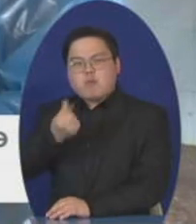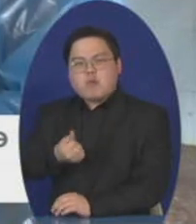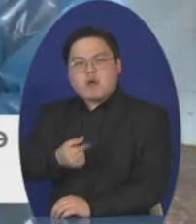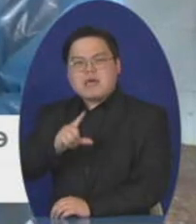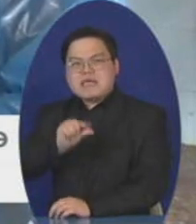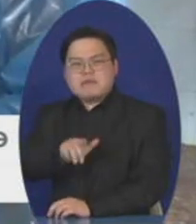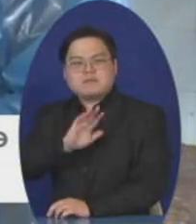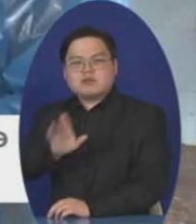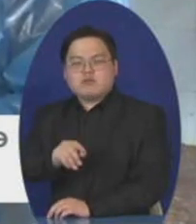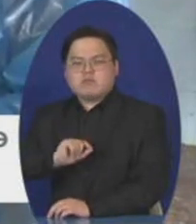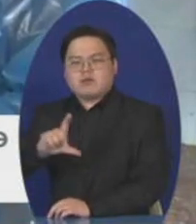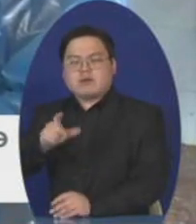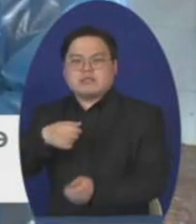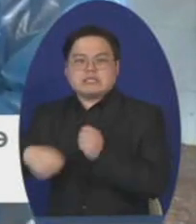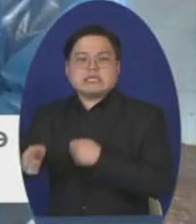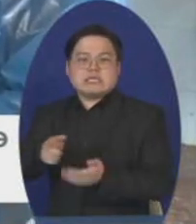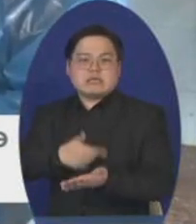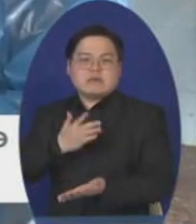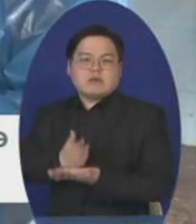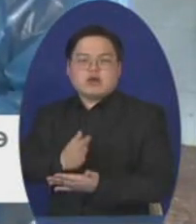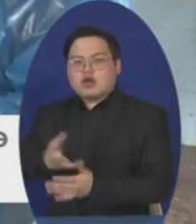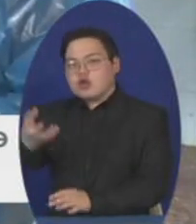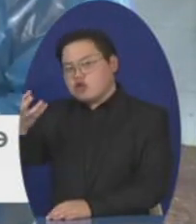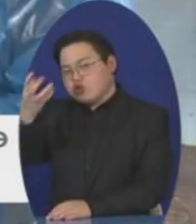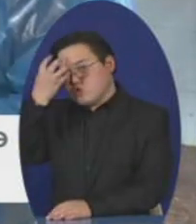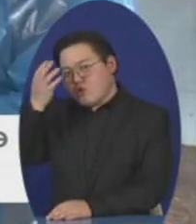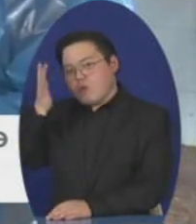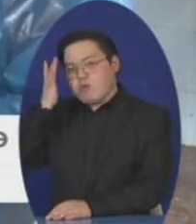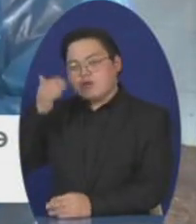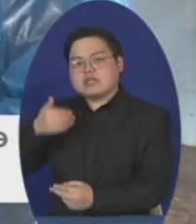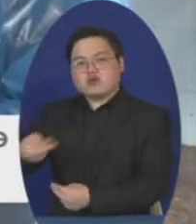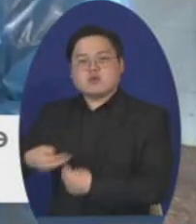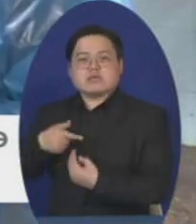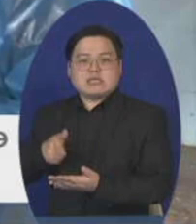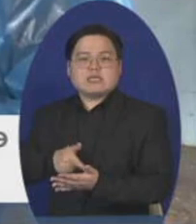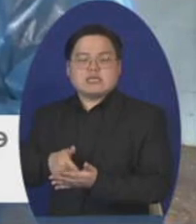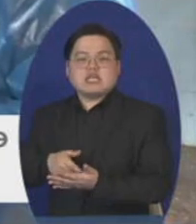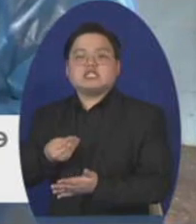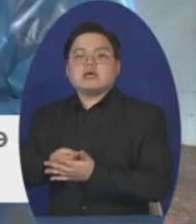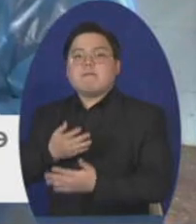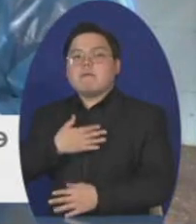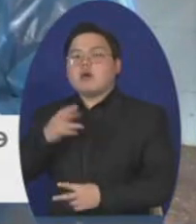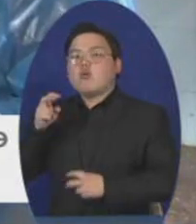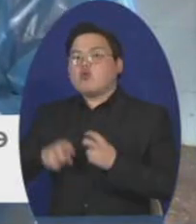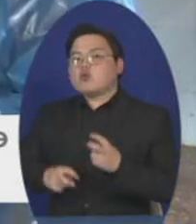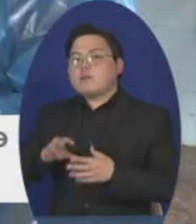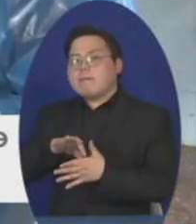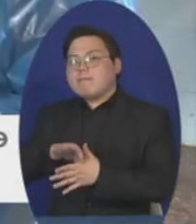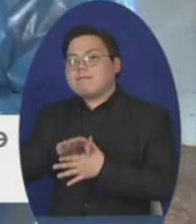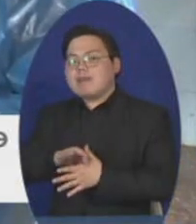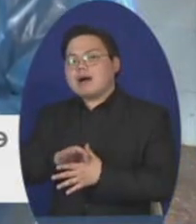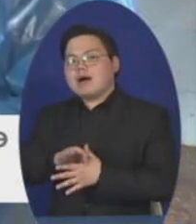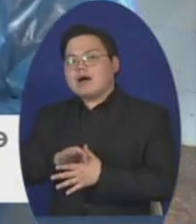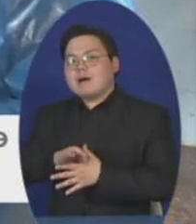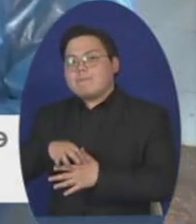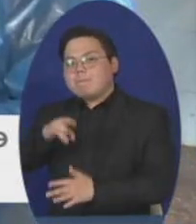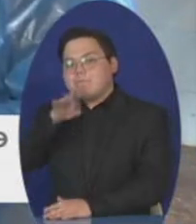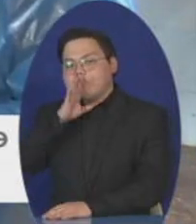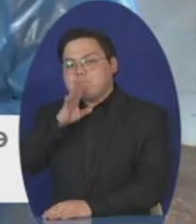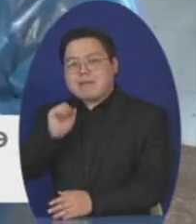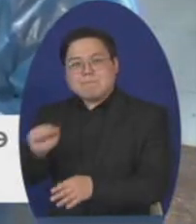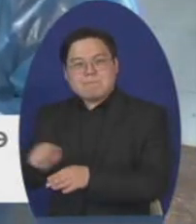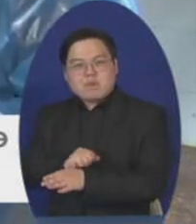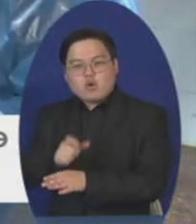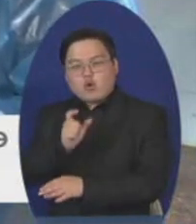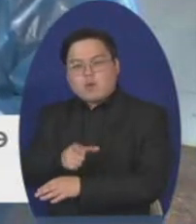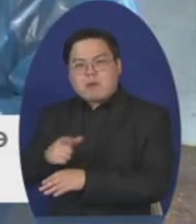зайлшгүй шаардлагатай болж байгаа. Тийм учраас бидэнд төрийн бодлого одоо хэрэгтэй байна гэж ярьж байна. Жишээлбэл манай одоо махны үйлдвэрлэл одоо энэ үйлдвэр мах одоо